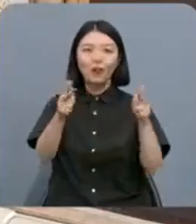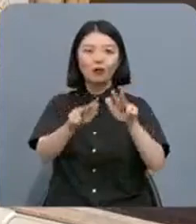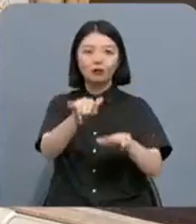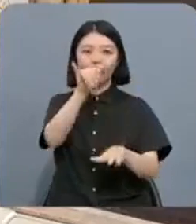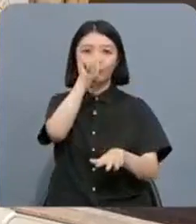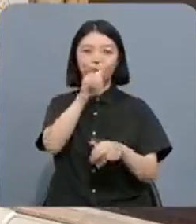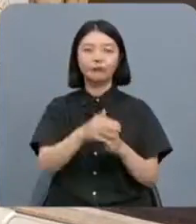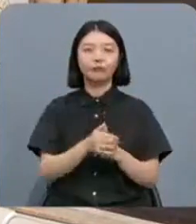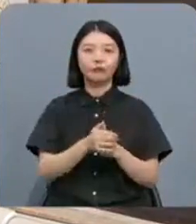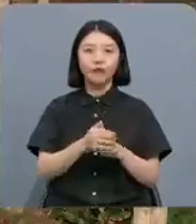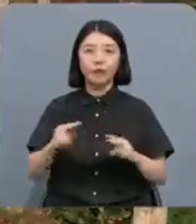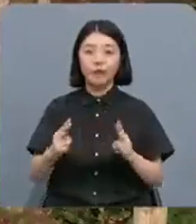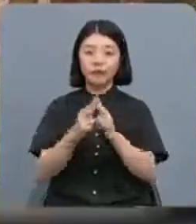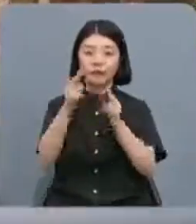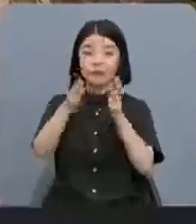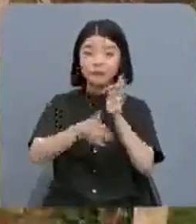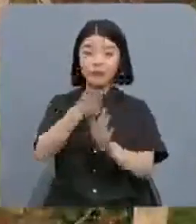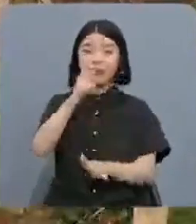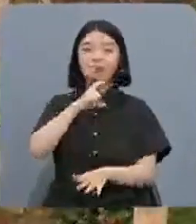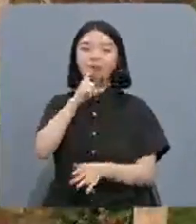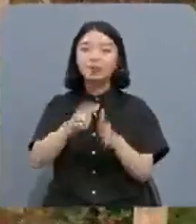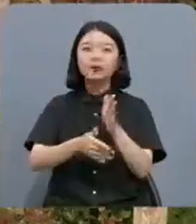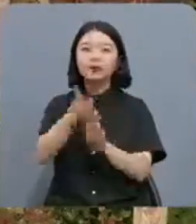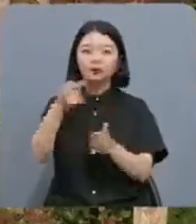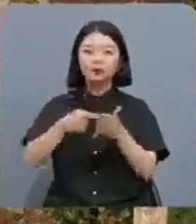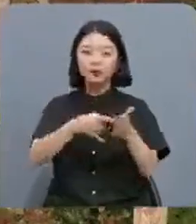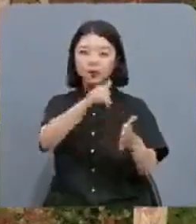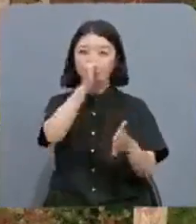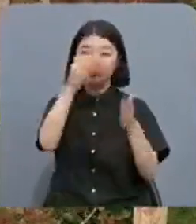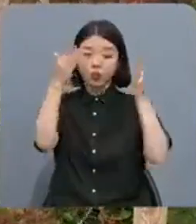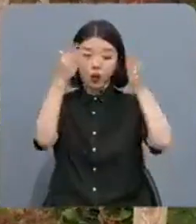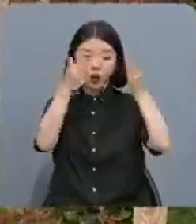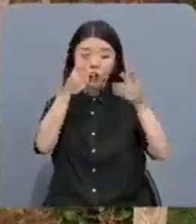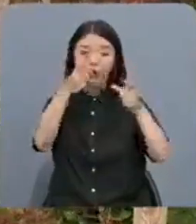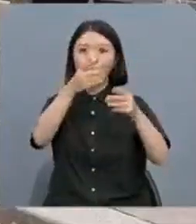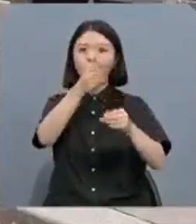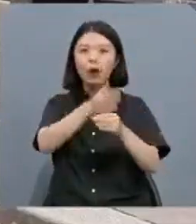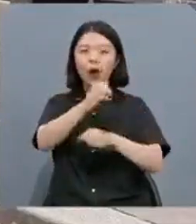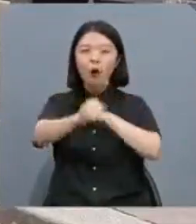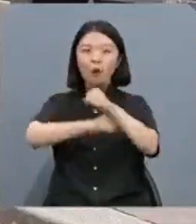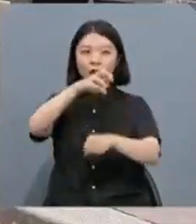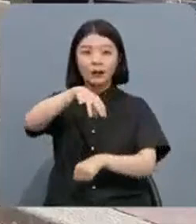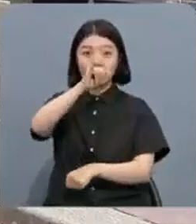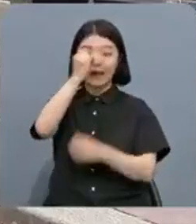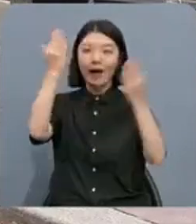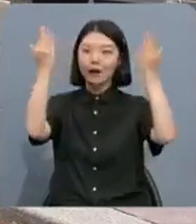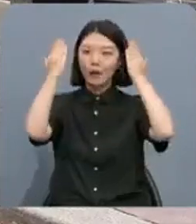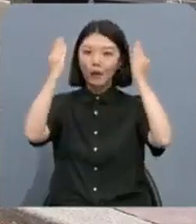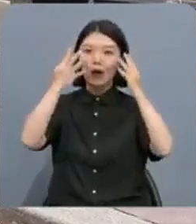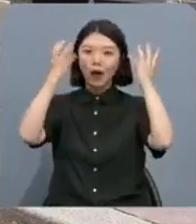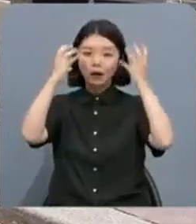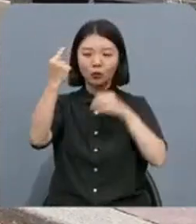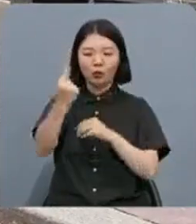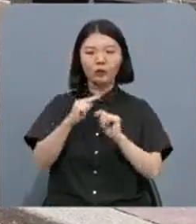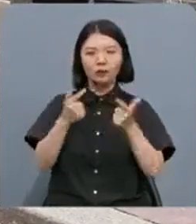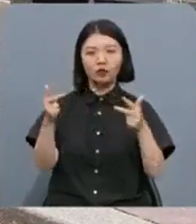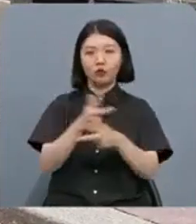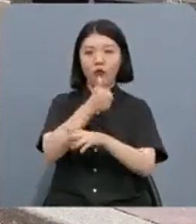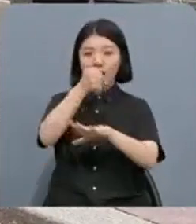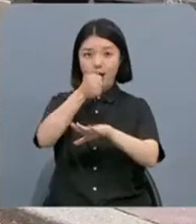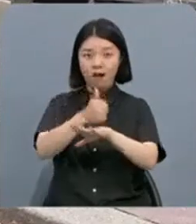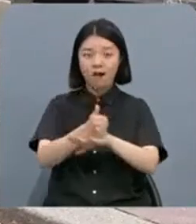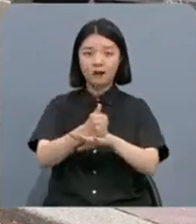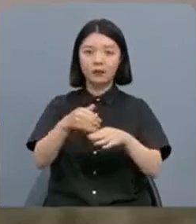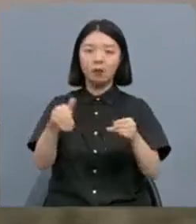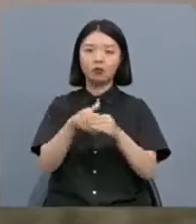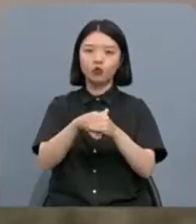띕니다 파리시가 15분 도시를 추진하면서 주목한 건 도심 어디에나 있는 학교 아이들이 오지 않는 주말에는